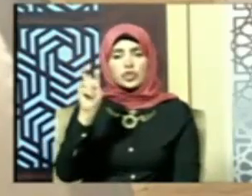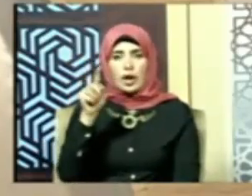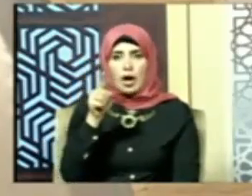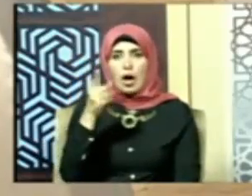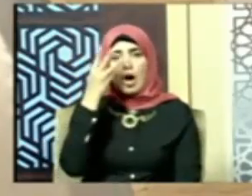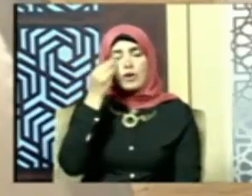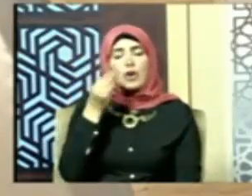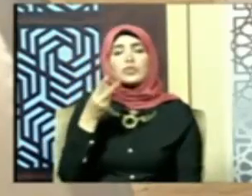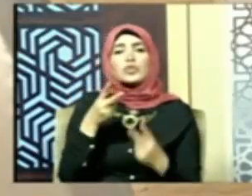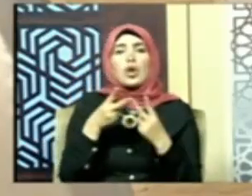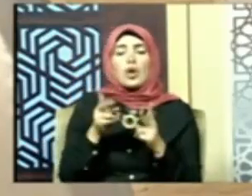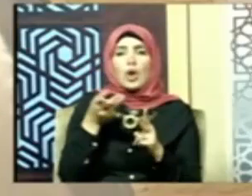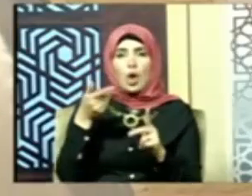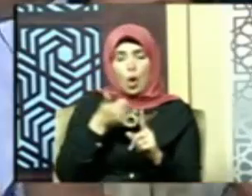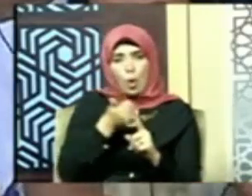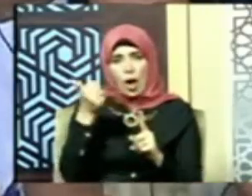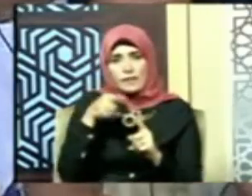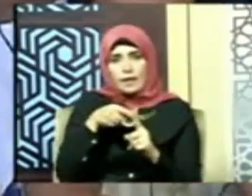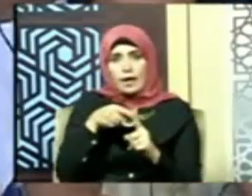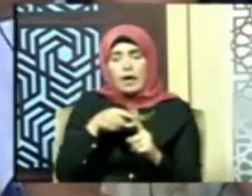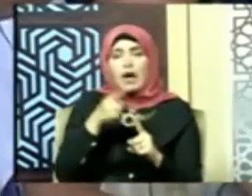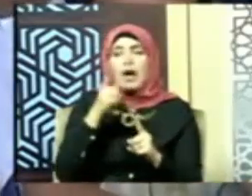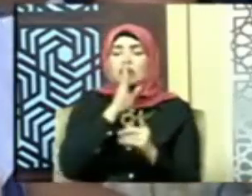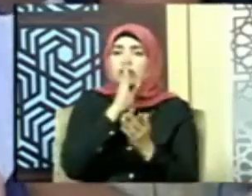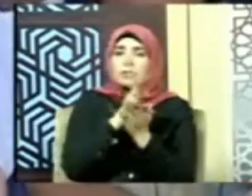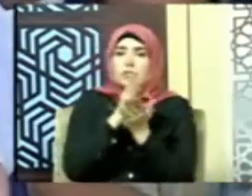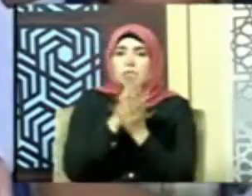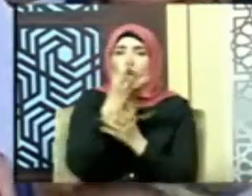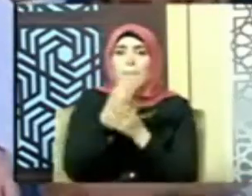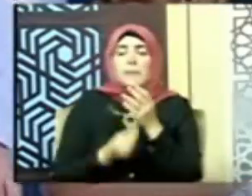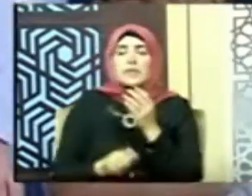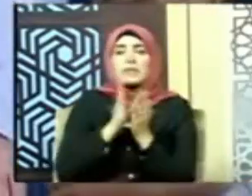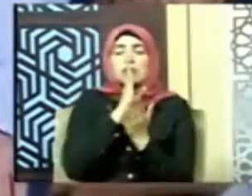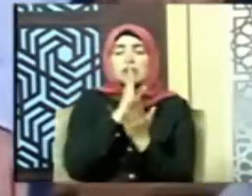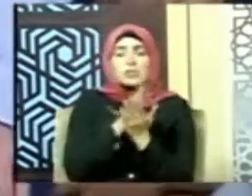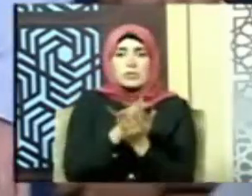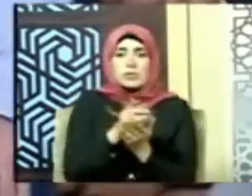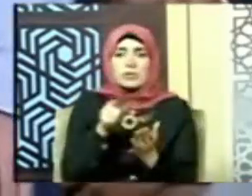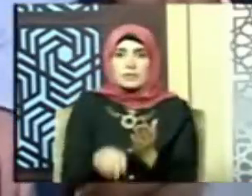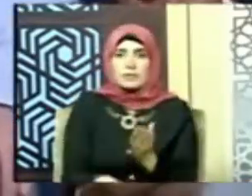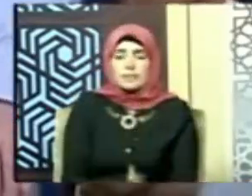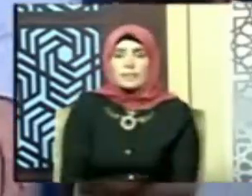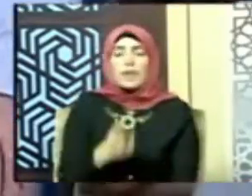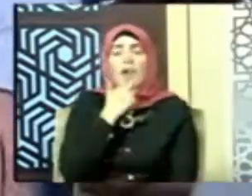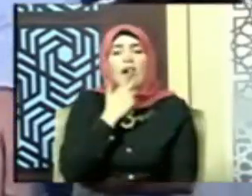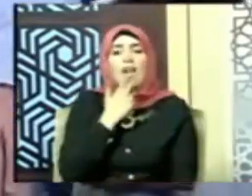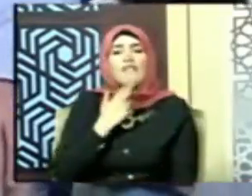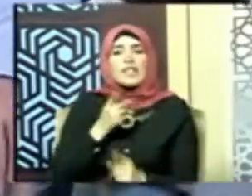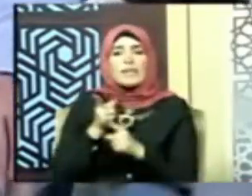الصديقة بنت الصديق، العفيفة بنت العفيف،